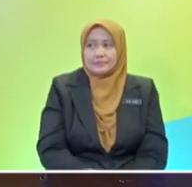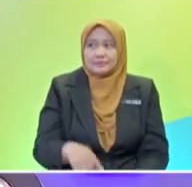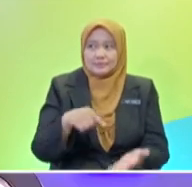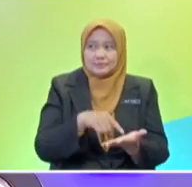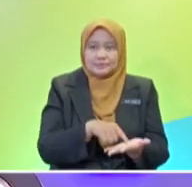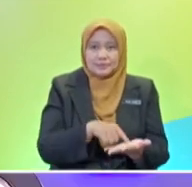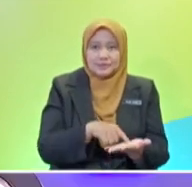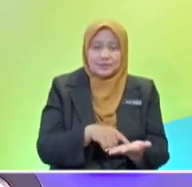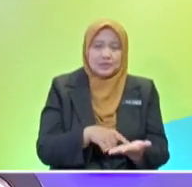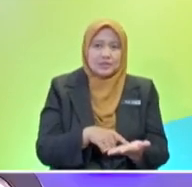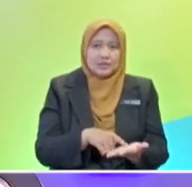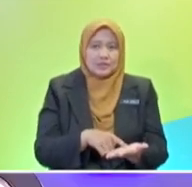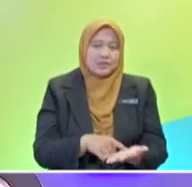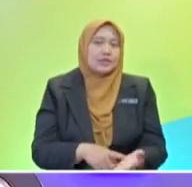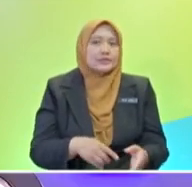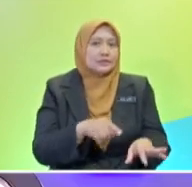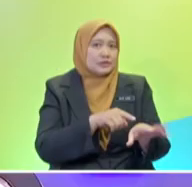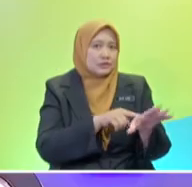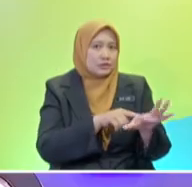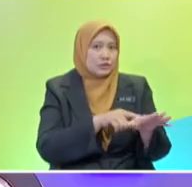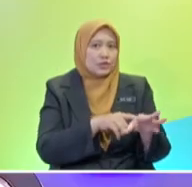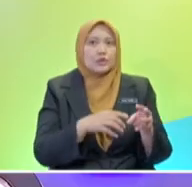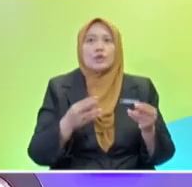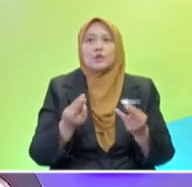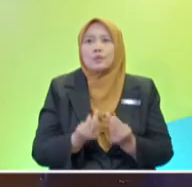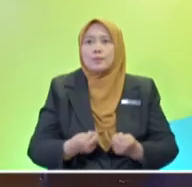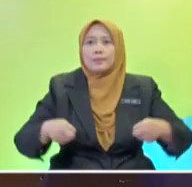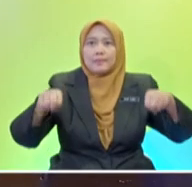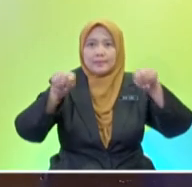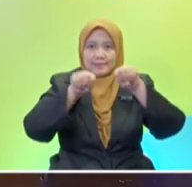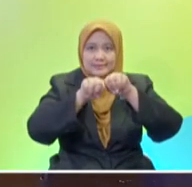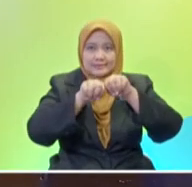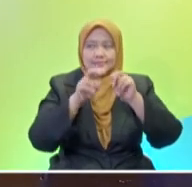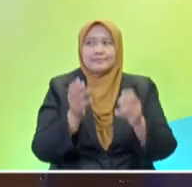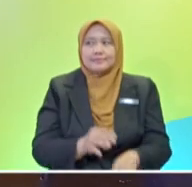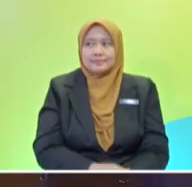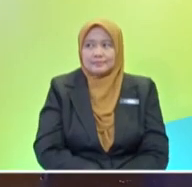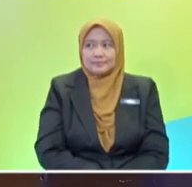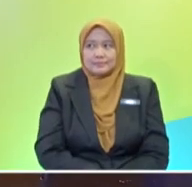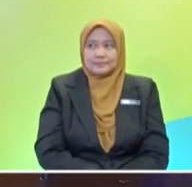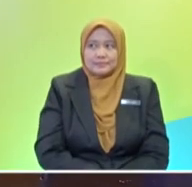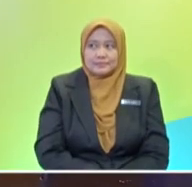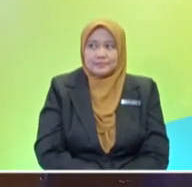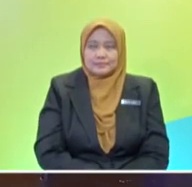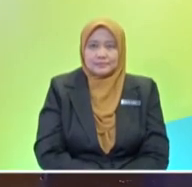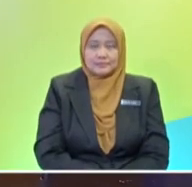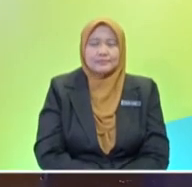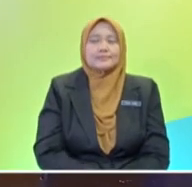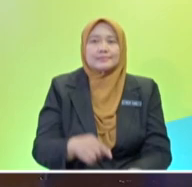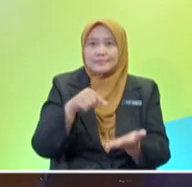adalah daun nangka. Sebut sama-sama. Daun nangka. Bagus semua. Yang ni